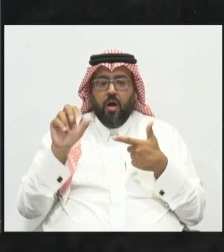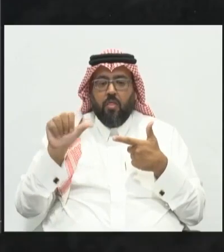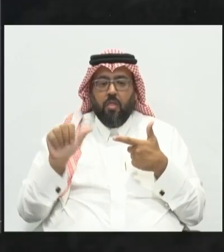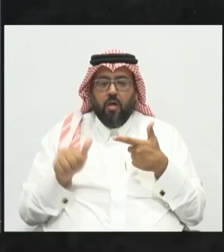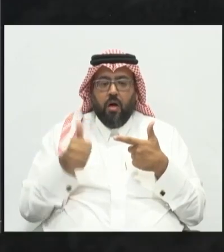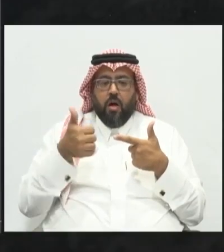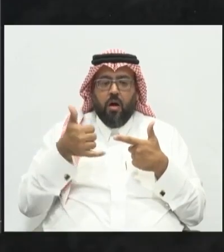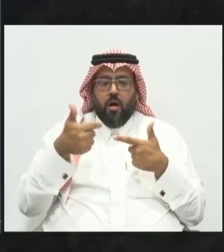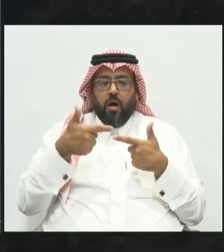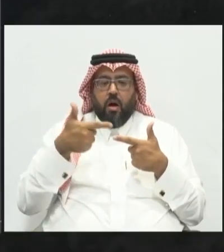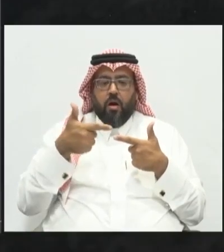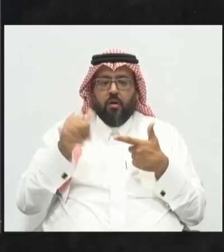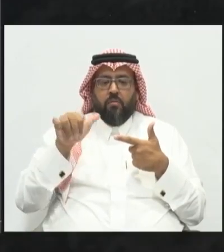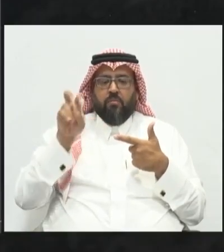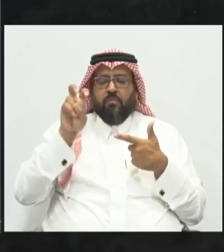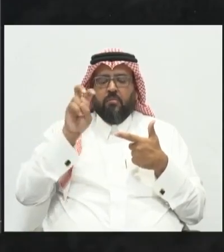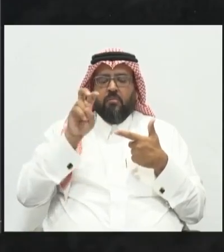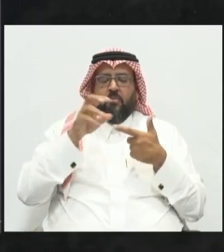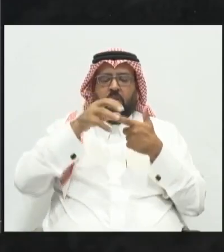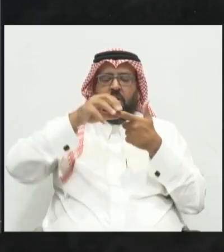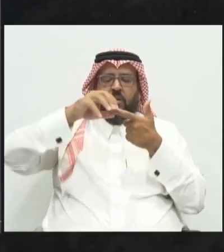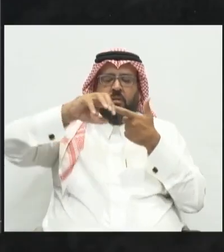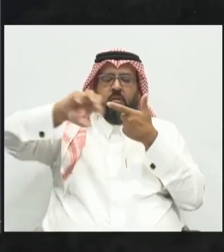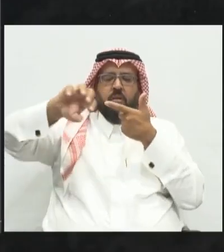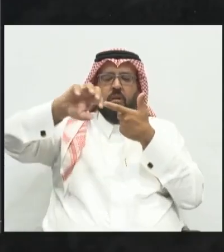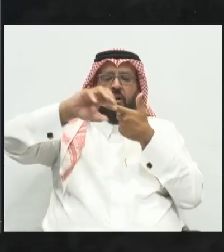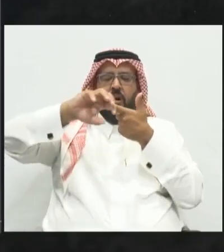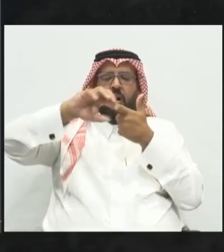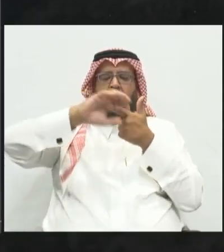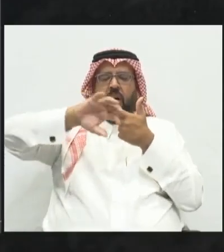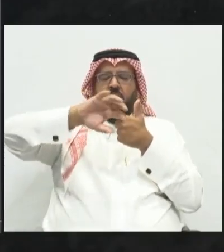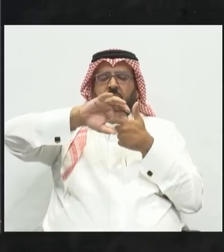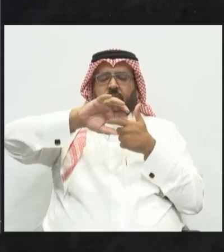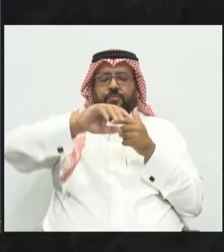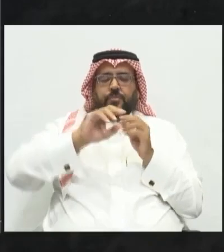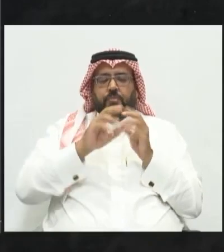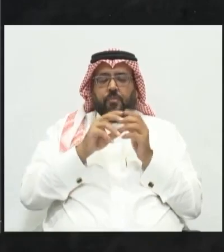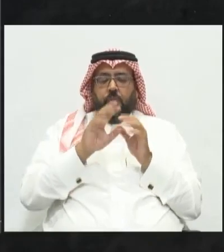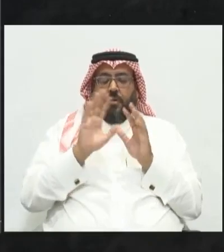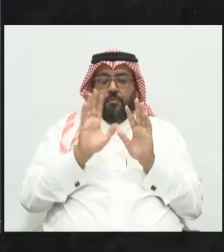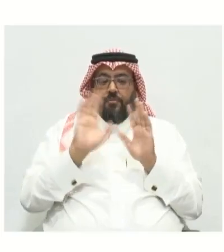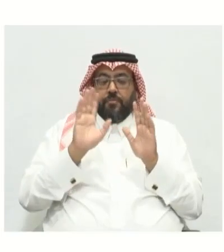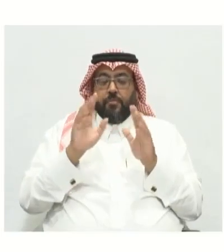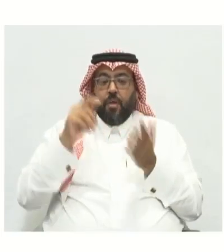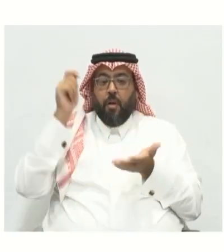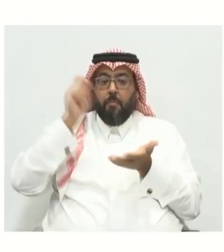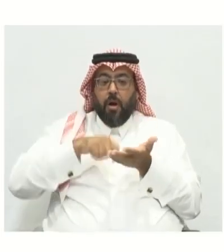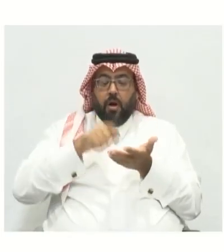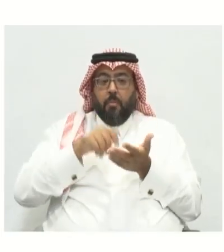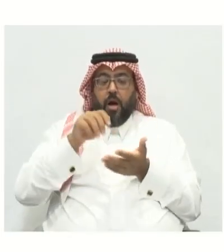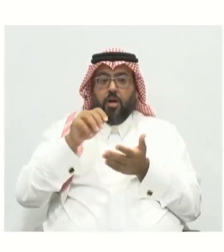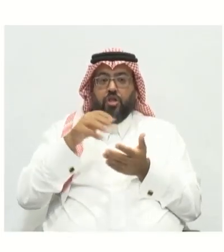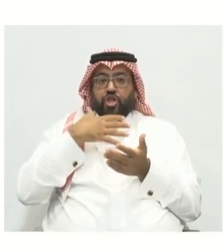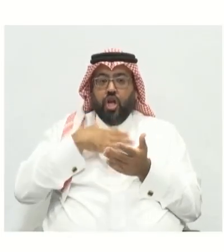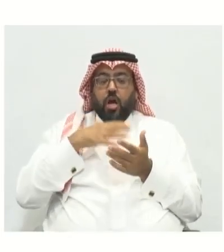السلطه القضائيه هي سلطه مستقله هي سلطه مستقله ولا سلطان على القضاه في قضائهم